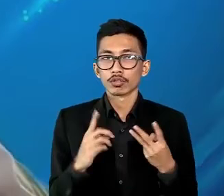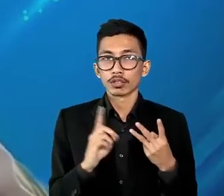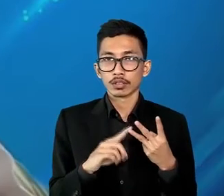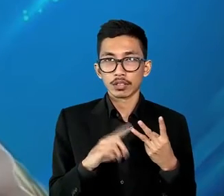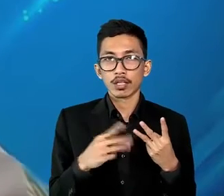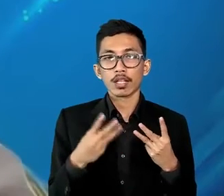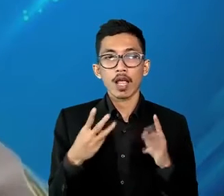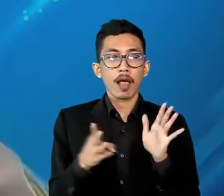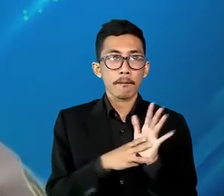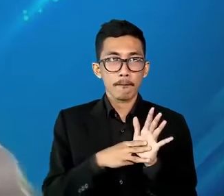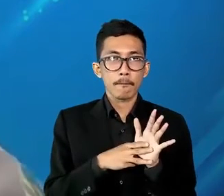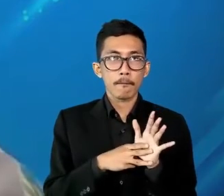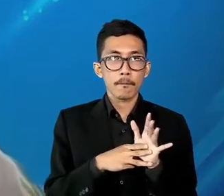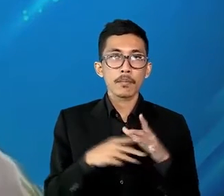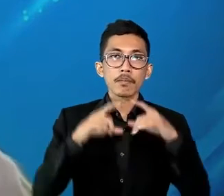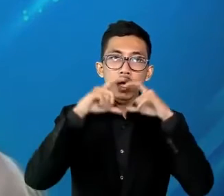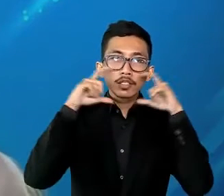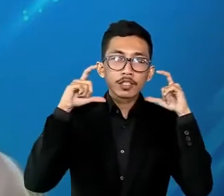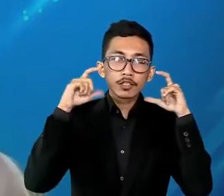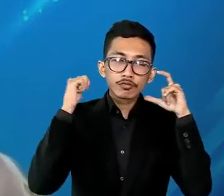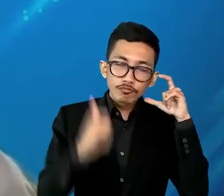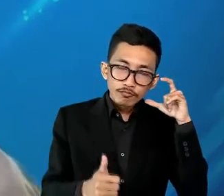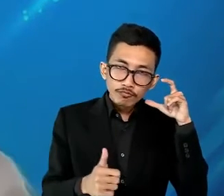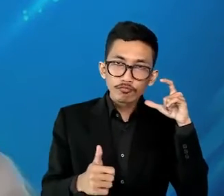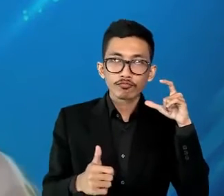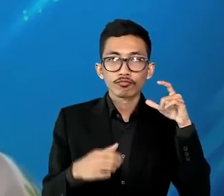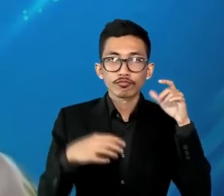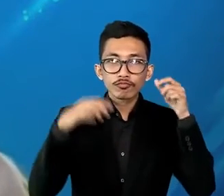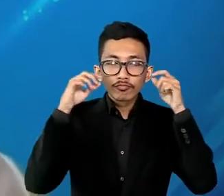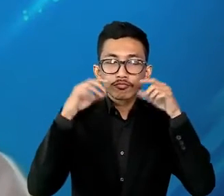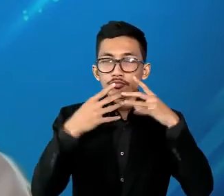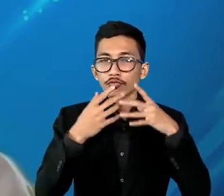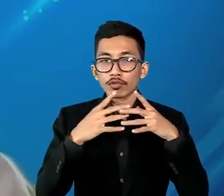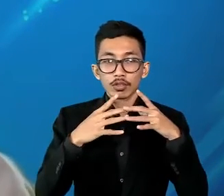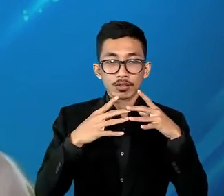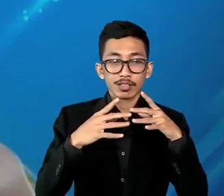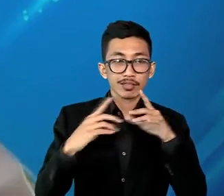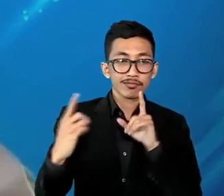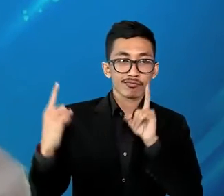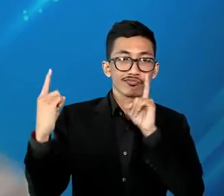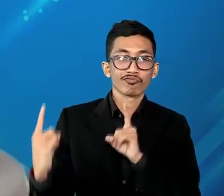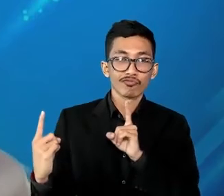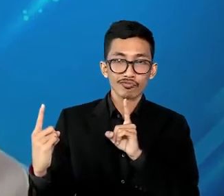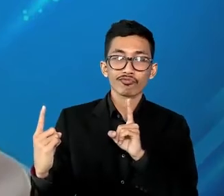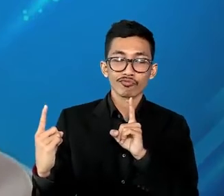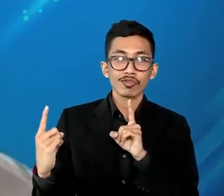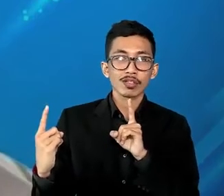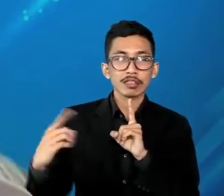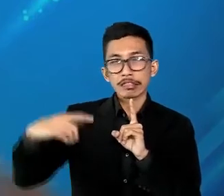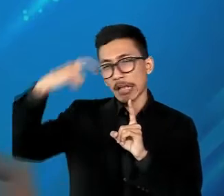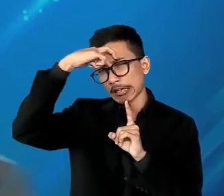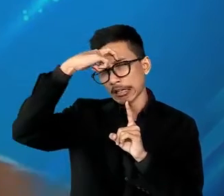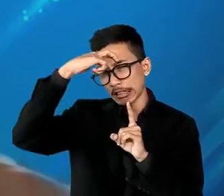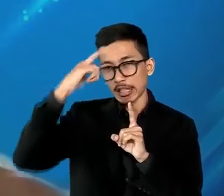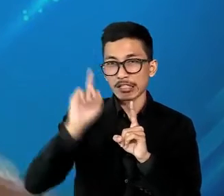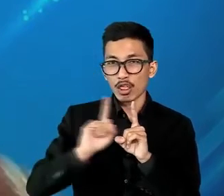menggunakan masker yang baik, Mas menggunakan masker yang baik, kemudian salah satu dari kita sakit, kalau kita menjaga jarak